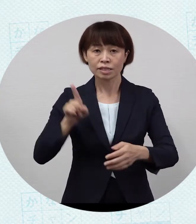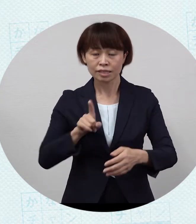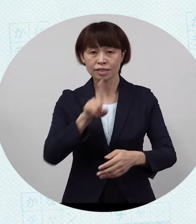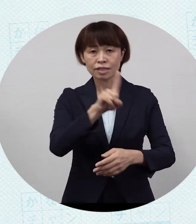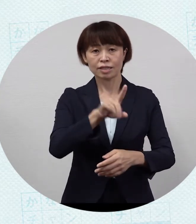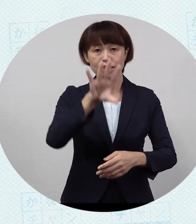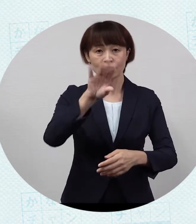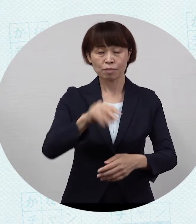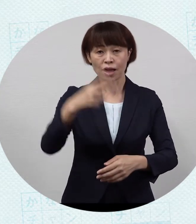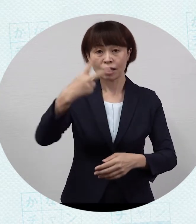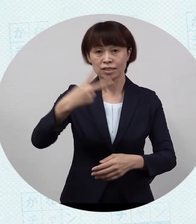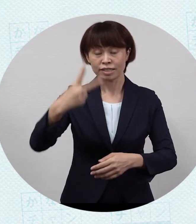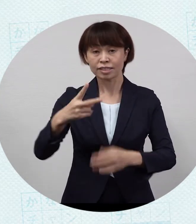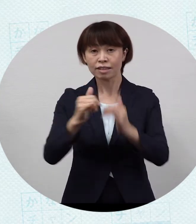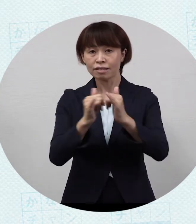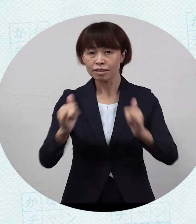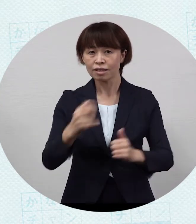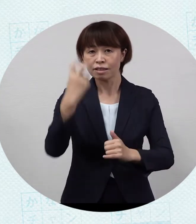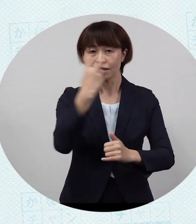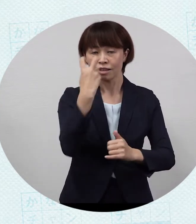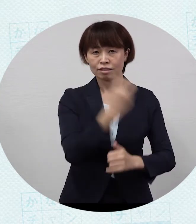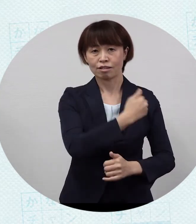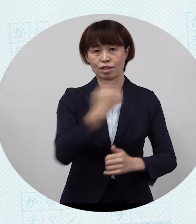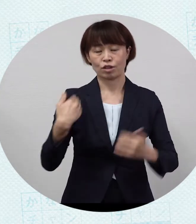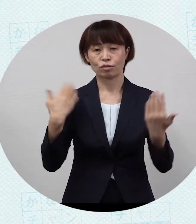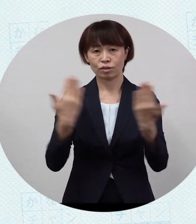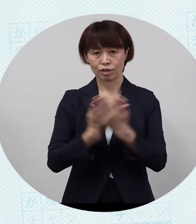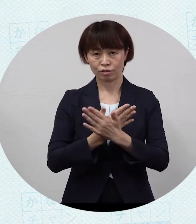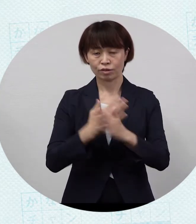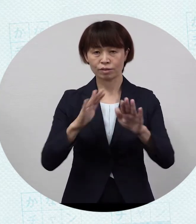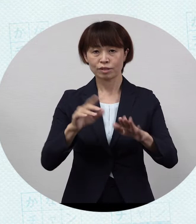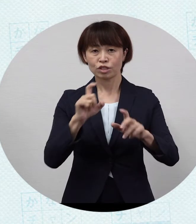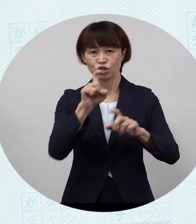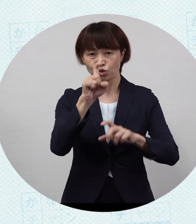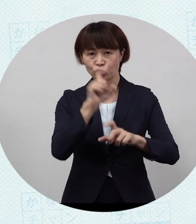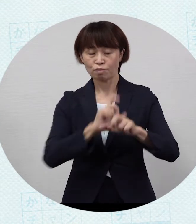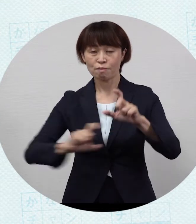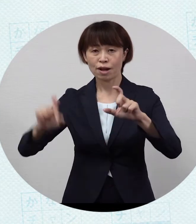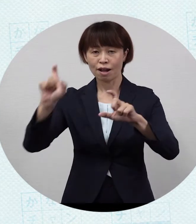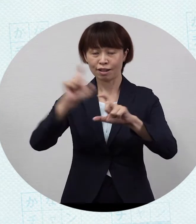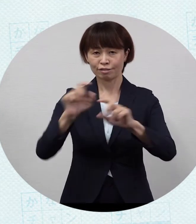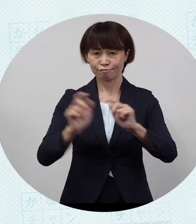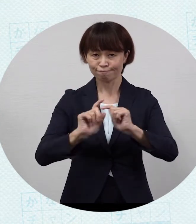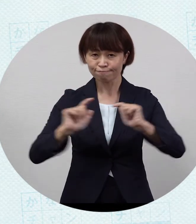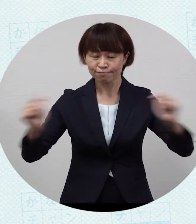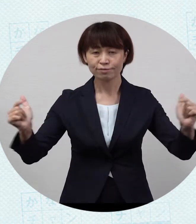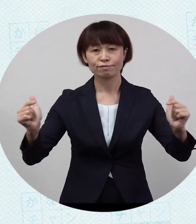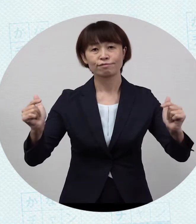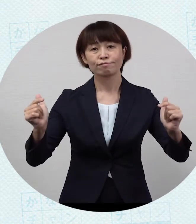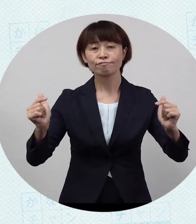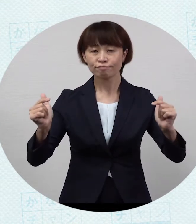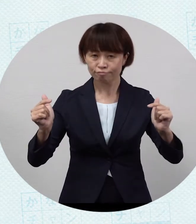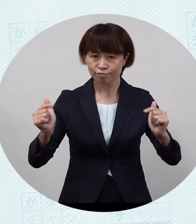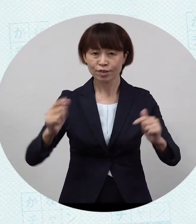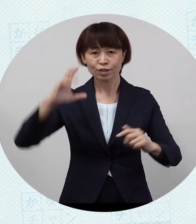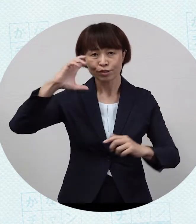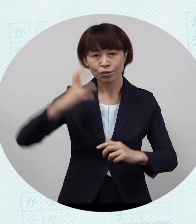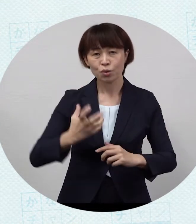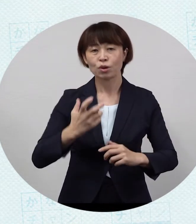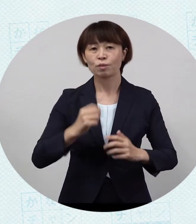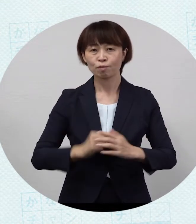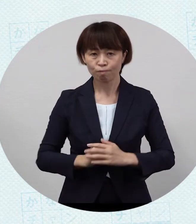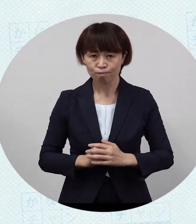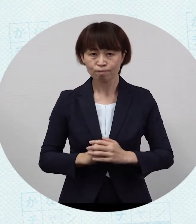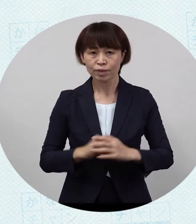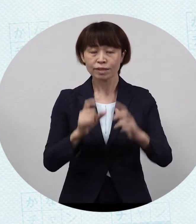体これの検査ができる、今やってる、検査のですね10倍一気にできると、こういう優れものなんです